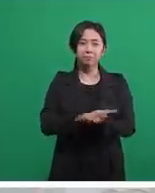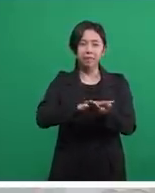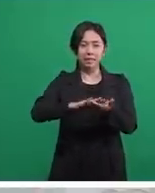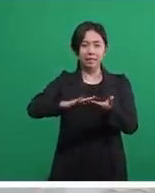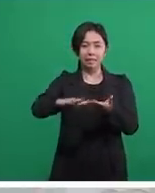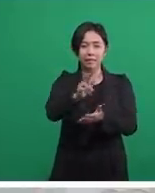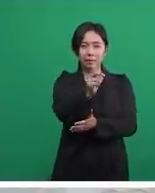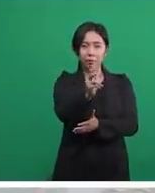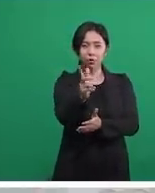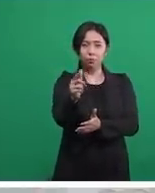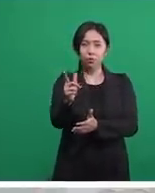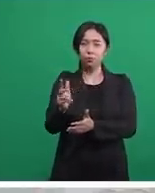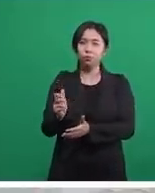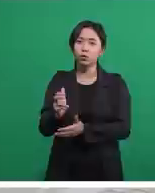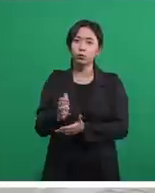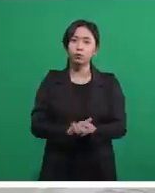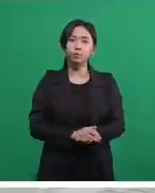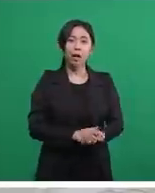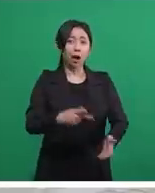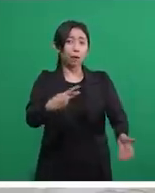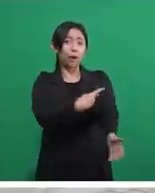Ruang terbuka yang lega. Vaksin.